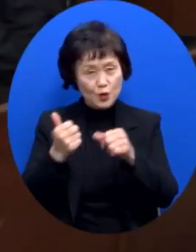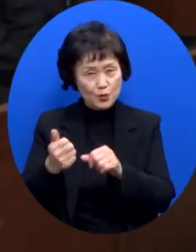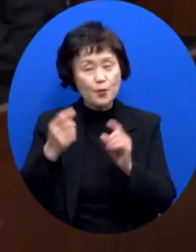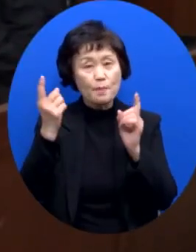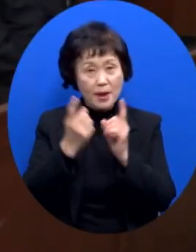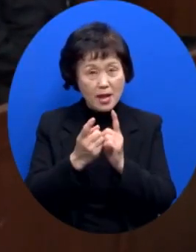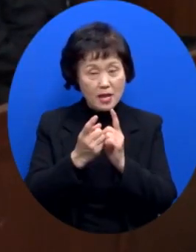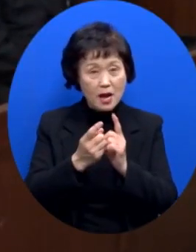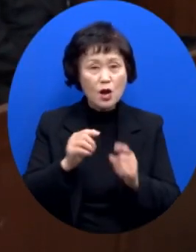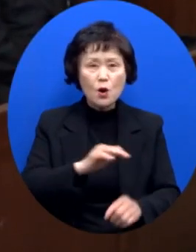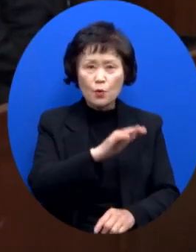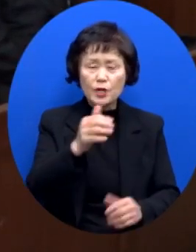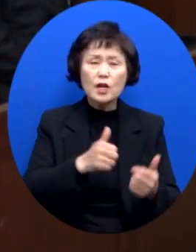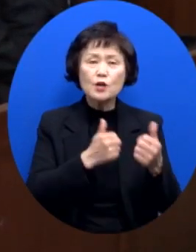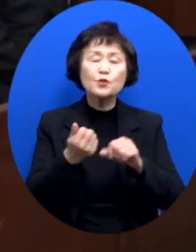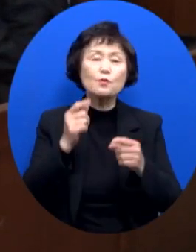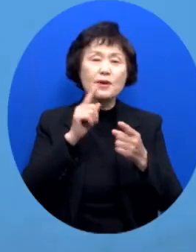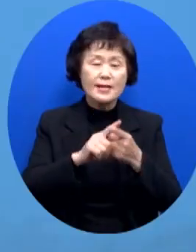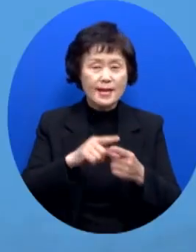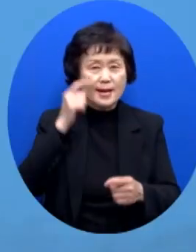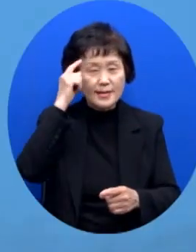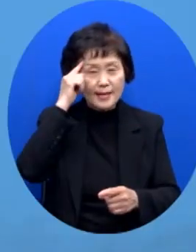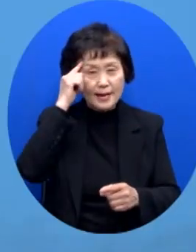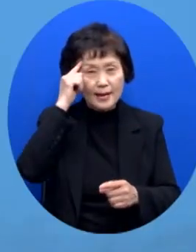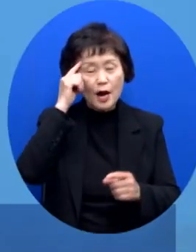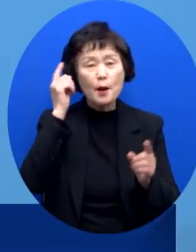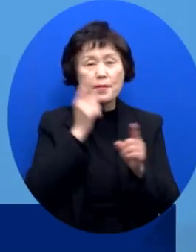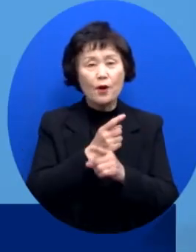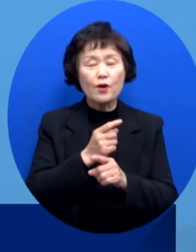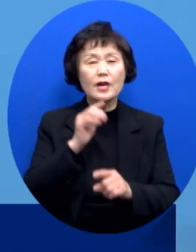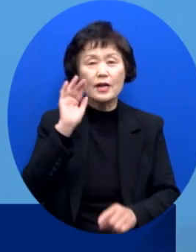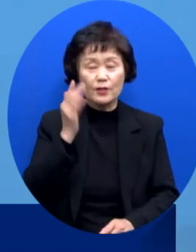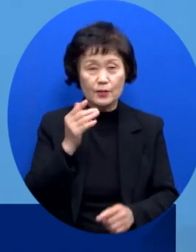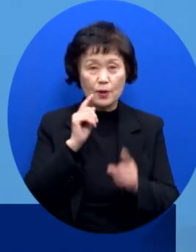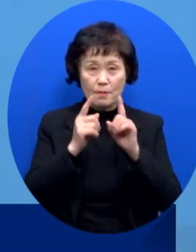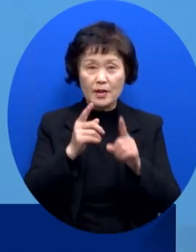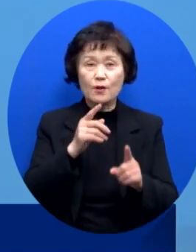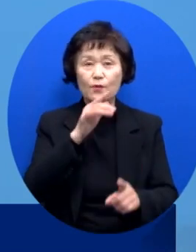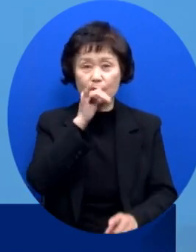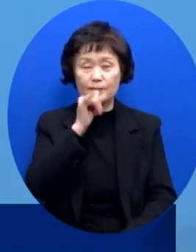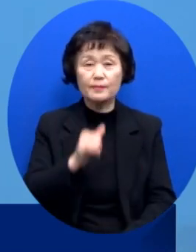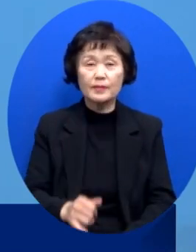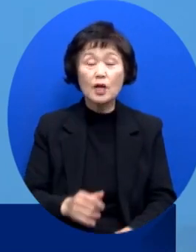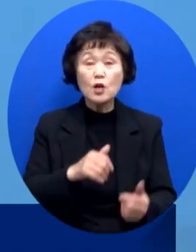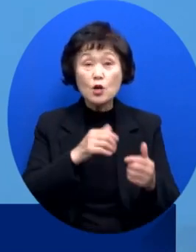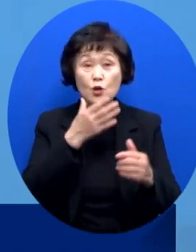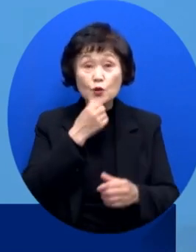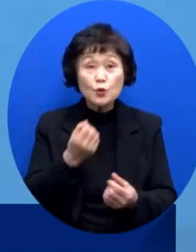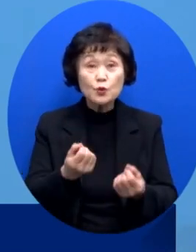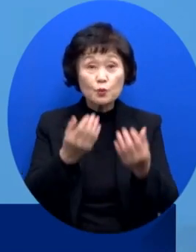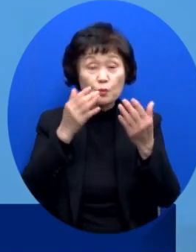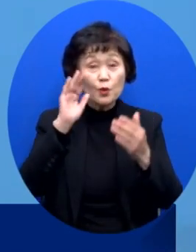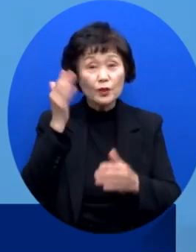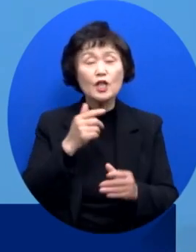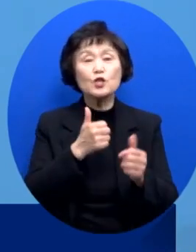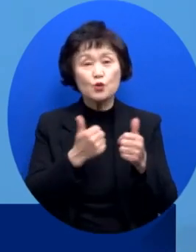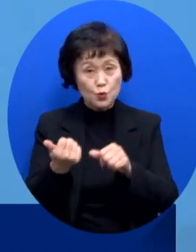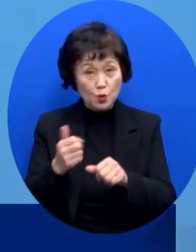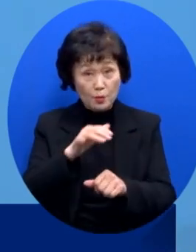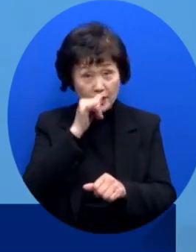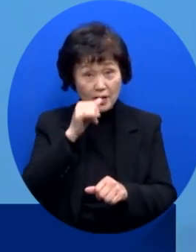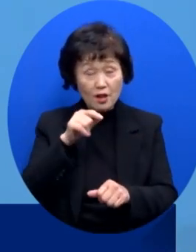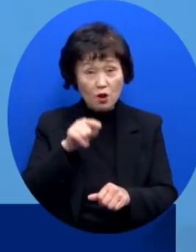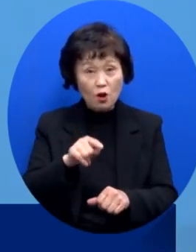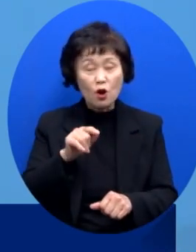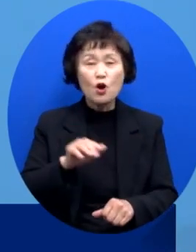달라져야 한다고 말했습니다 축복된 죽음이 있다는 걸 알고 살아야 하고 우리의